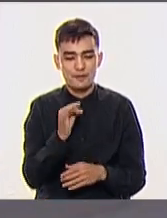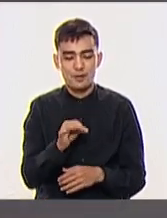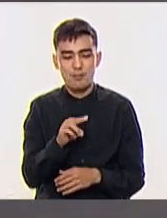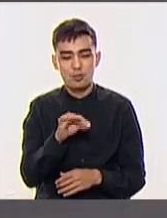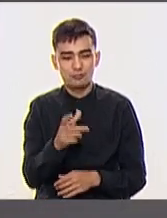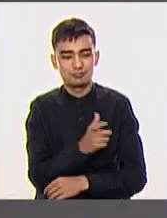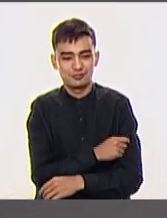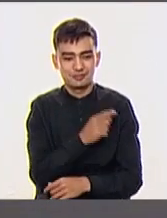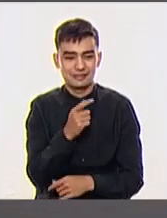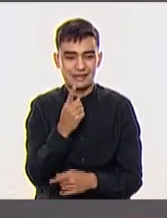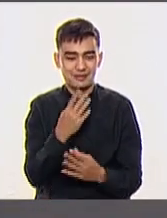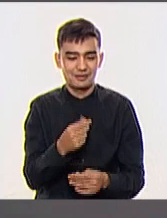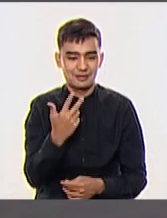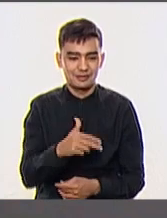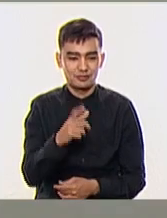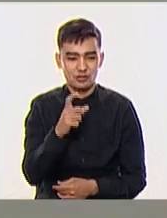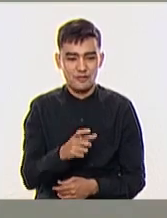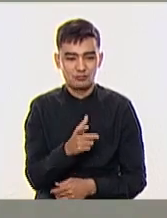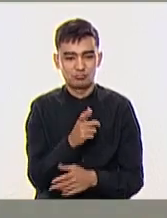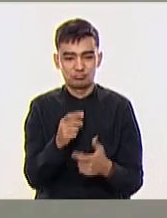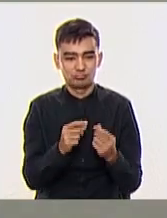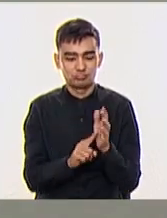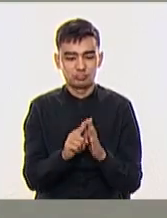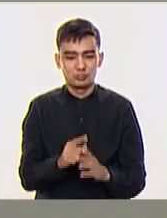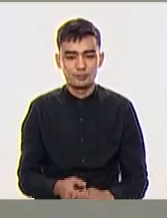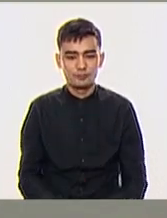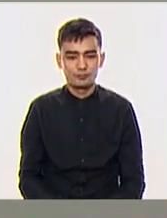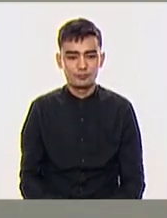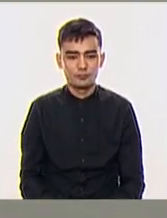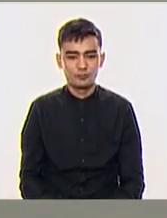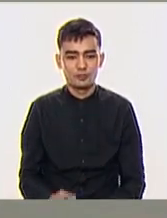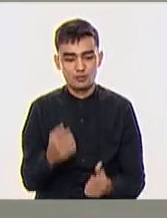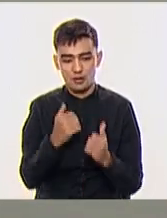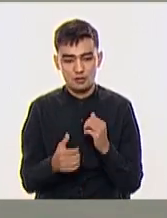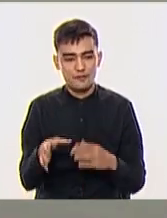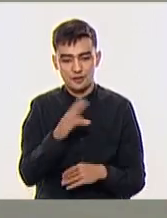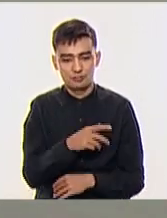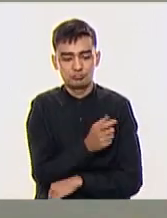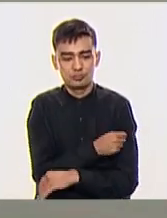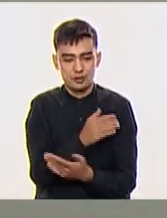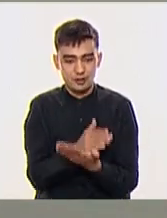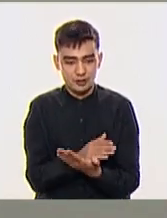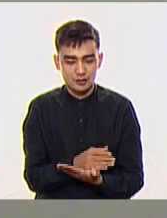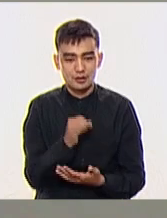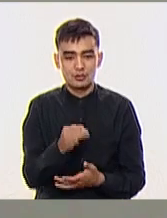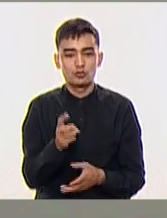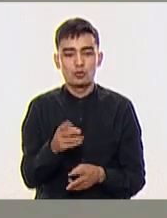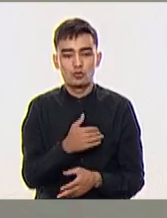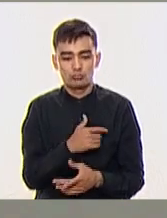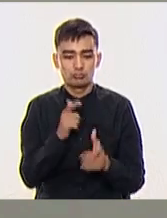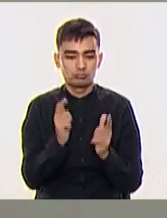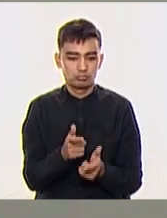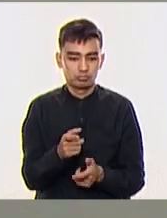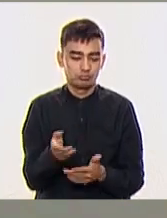пункттерінде күніне 30 шақты адам егілуде. Каждый прививаемый, естественно, дает согласие. Әр